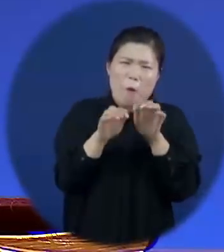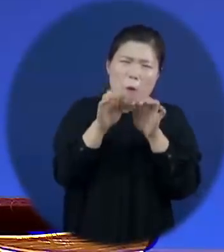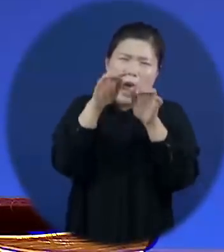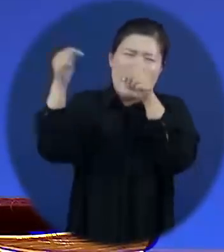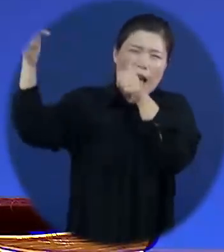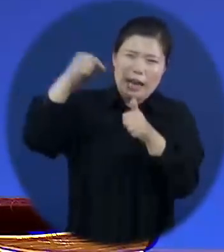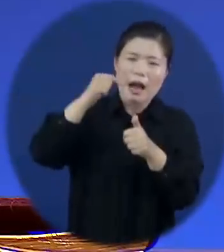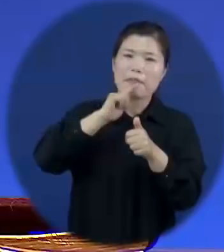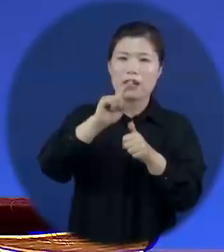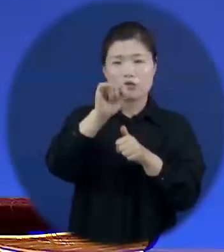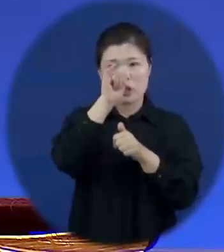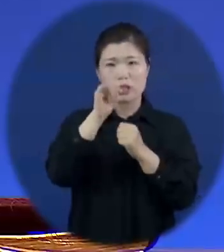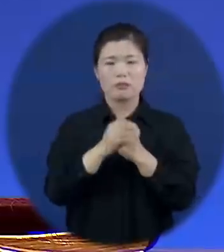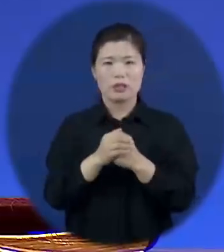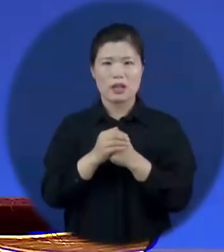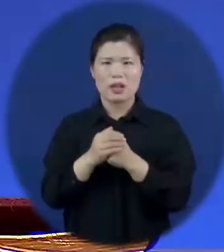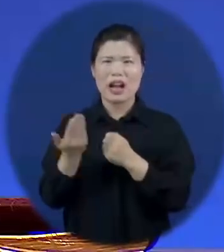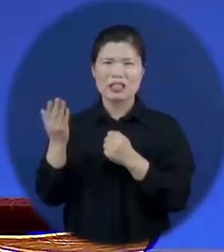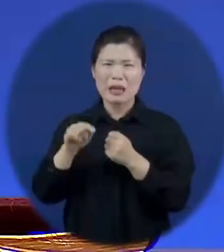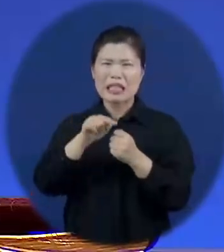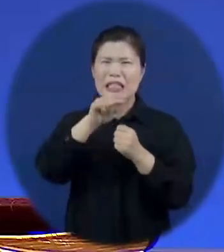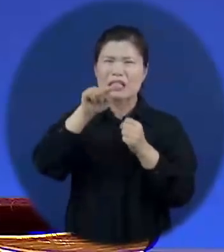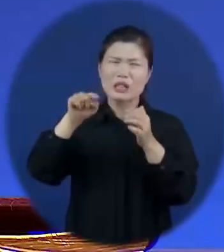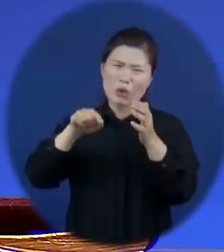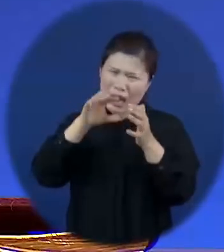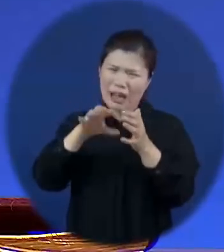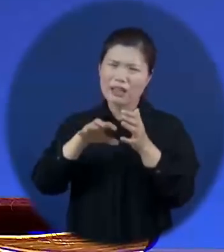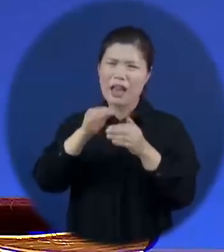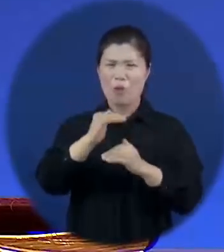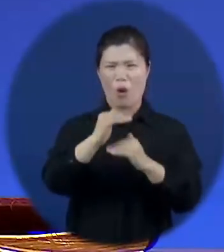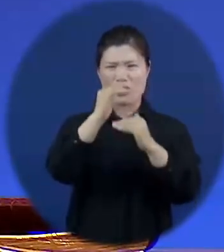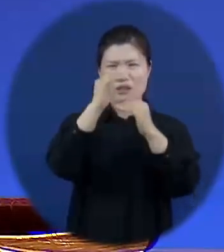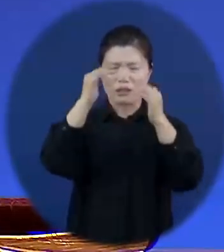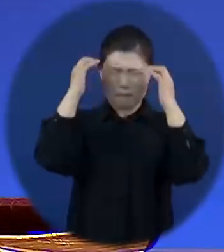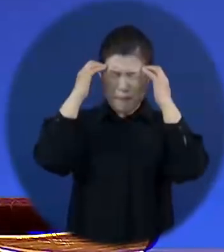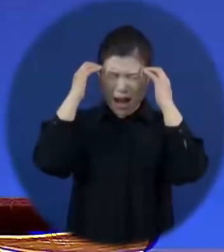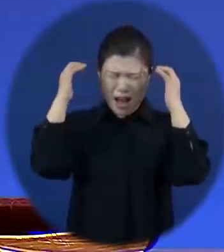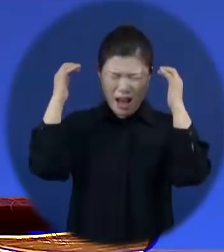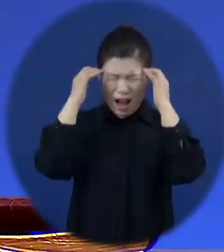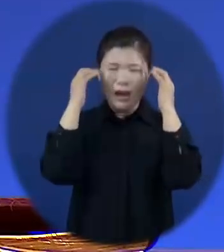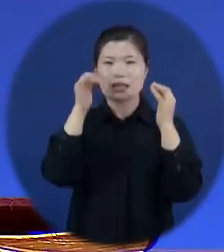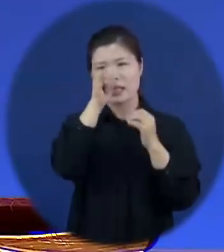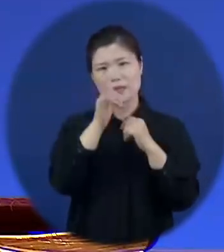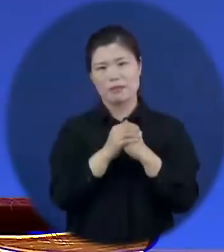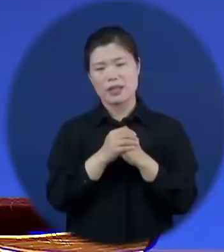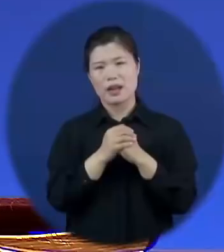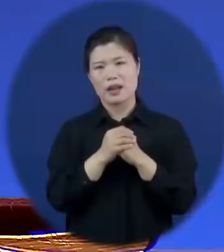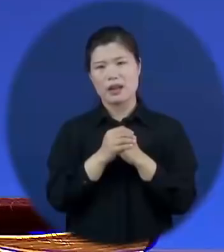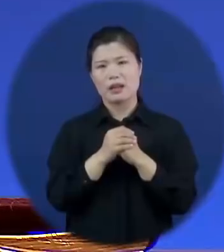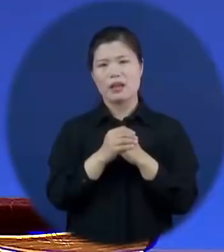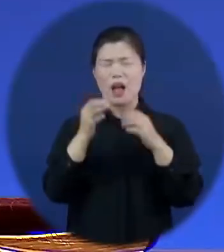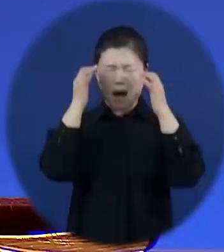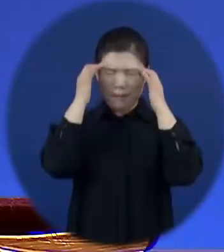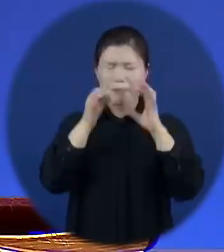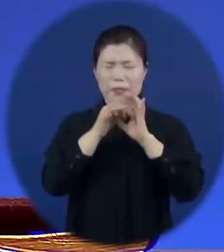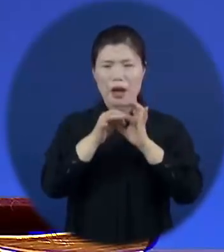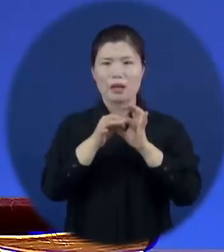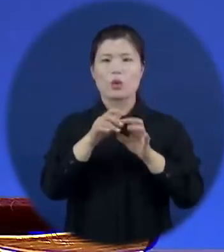그 방법은 대부분 고난과 고통입니다. 그걸 통해서 올라가게 하시는